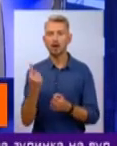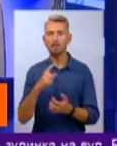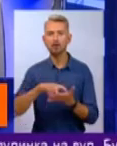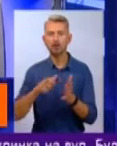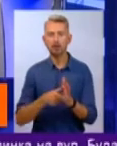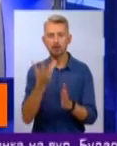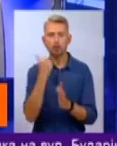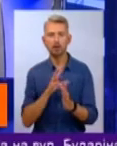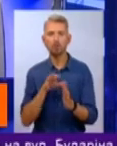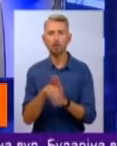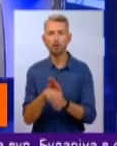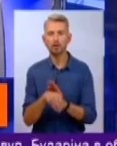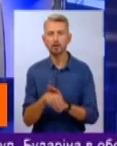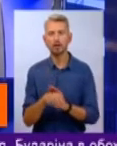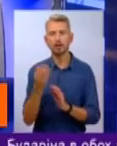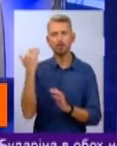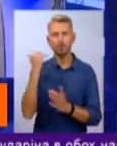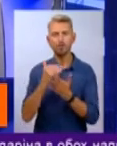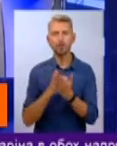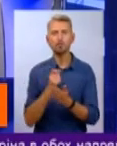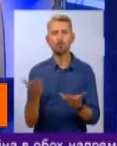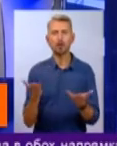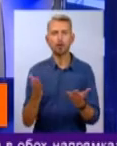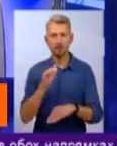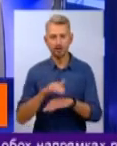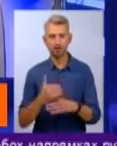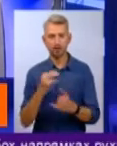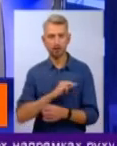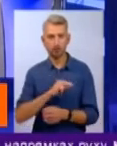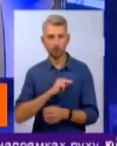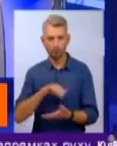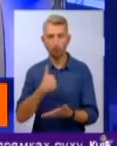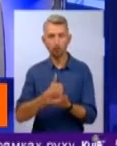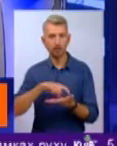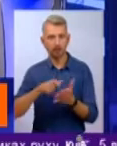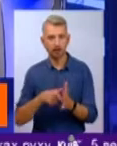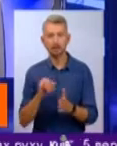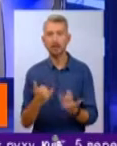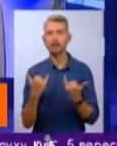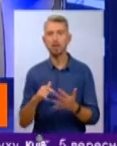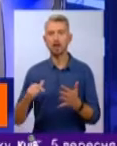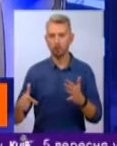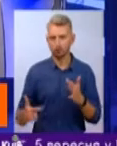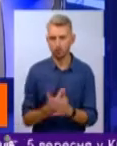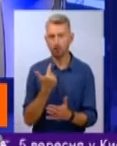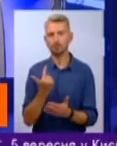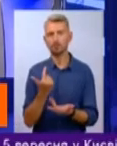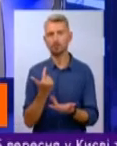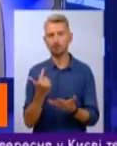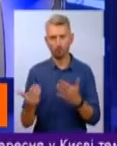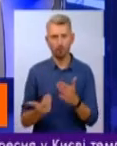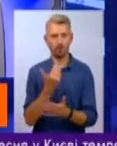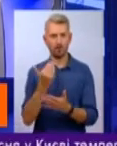ми вводили ту програму, за якою фактично ми зараз і працюємо, основні класи, і тепер знову